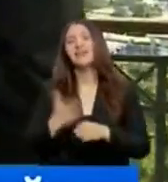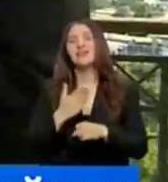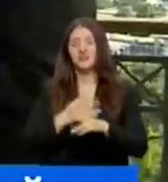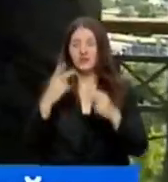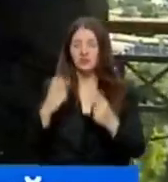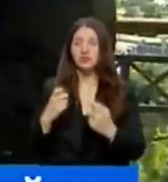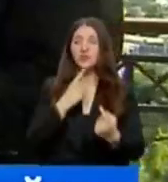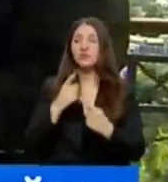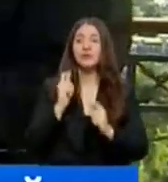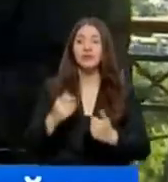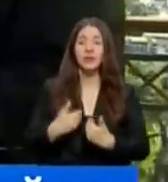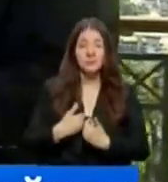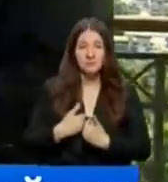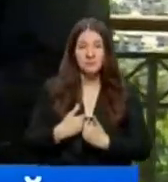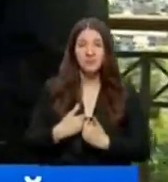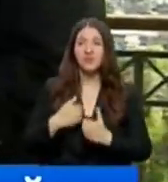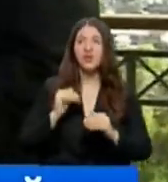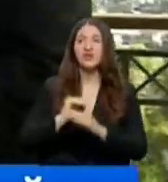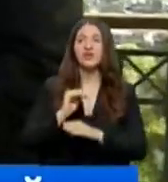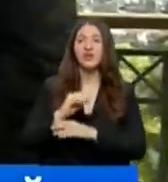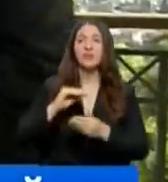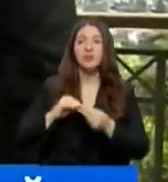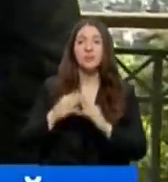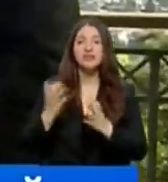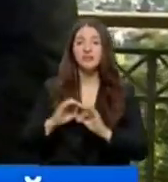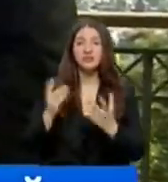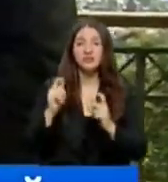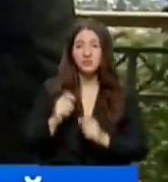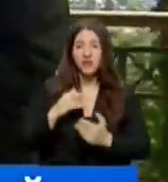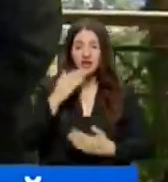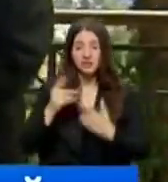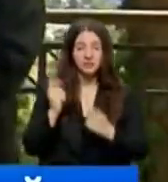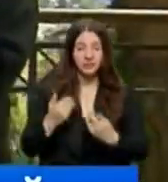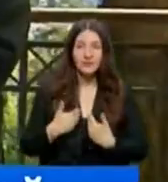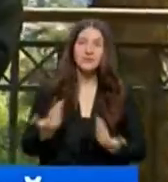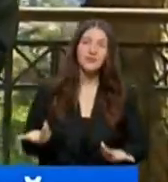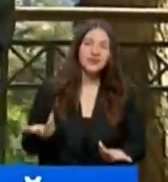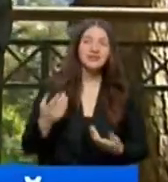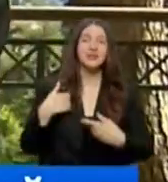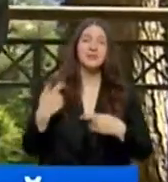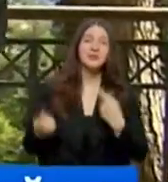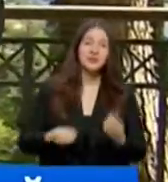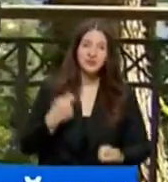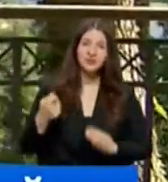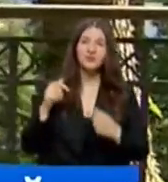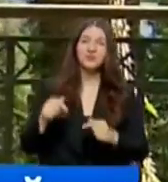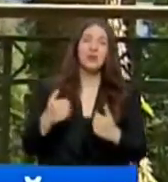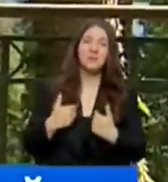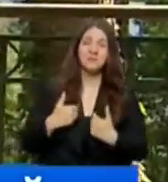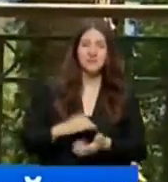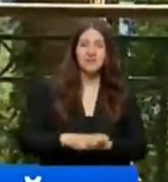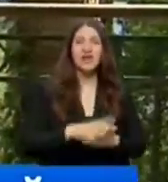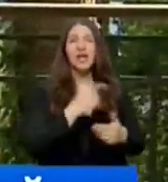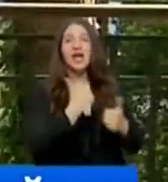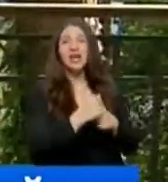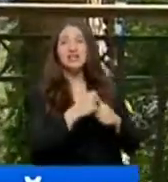oturup konuşmak zorundayım. Yaşanan sorunları nasıl çözüleceğini anlatmak zorundayım. Dolayısıyla işim bu benim.